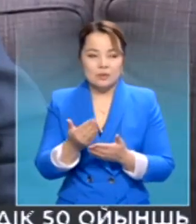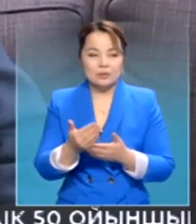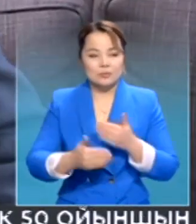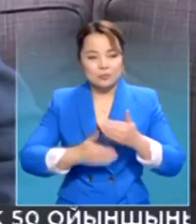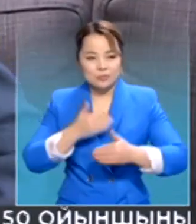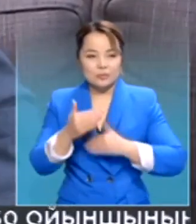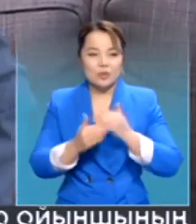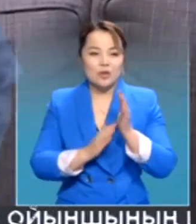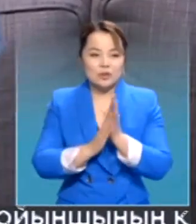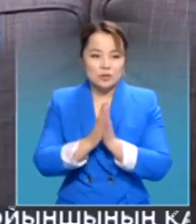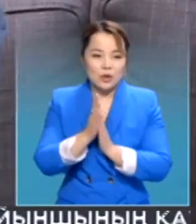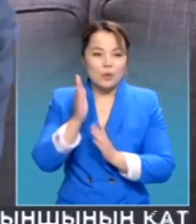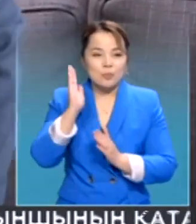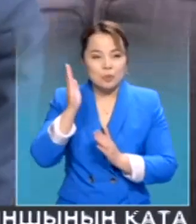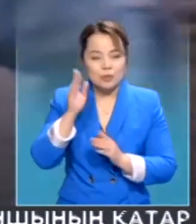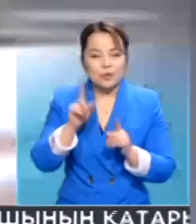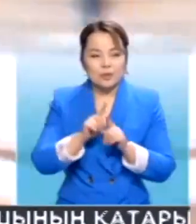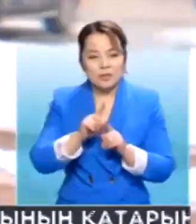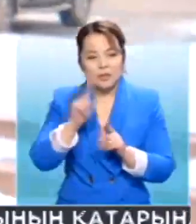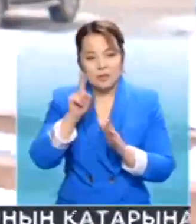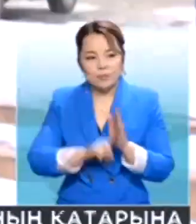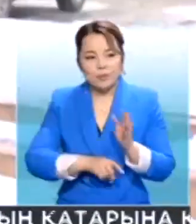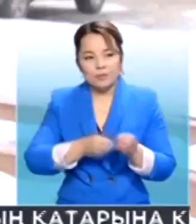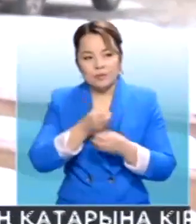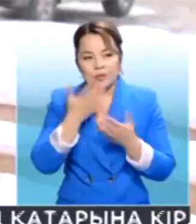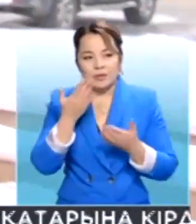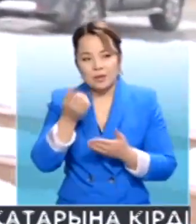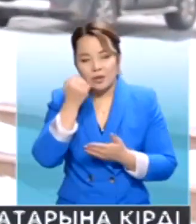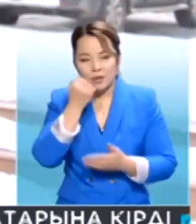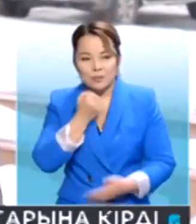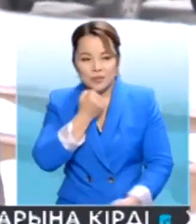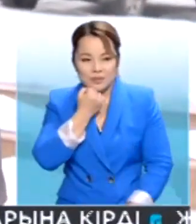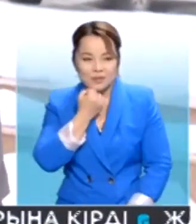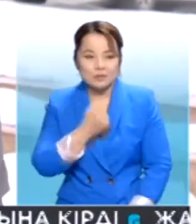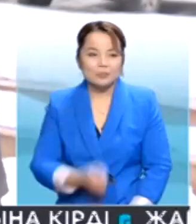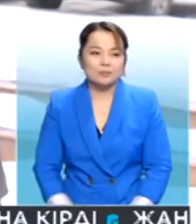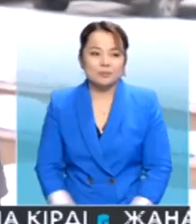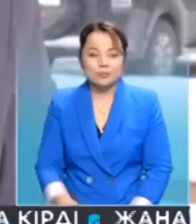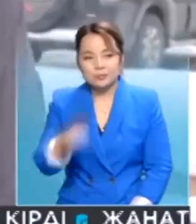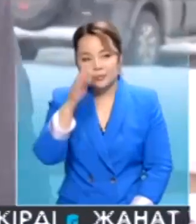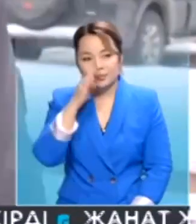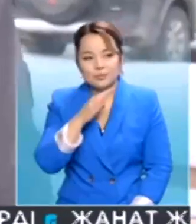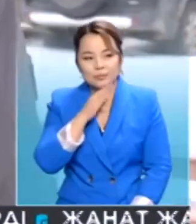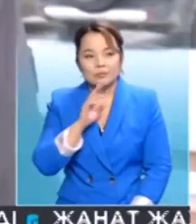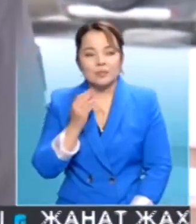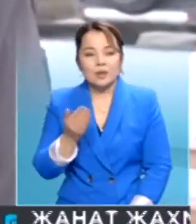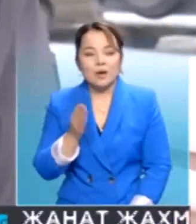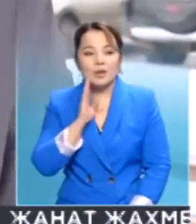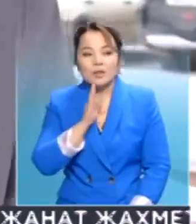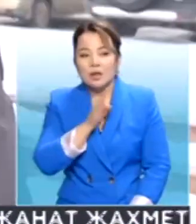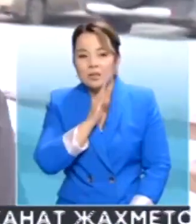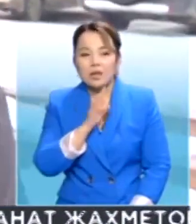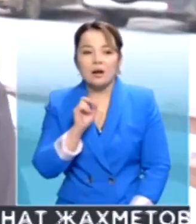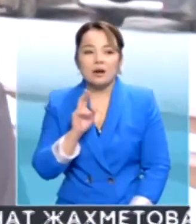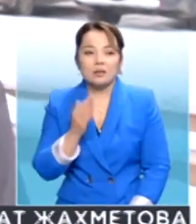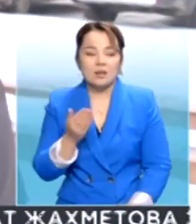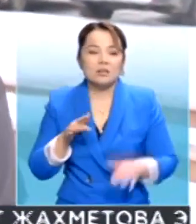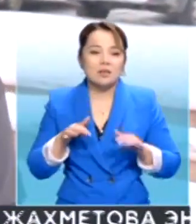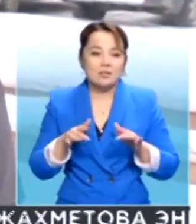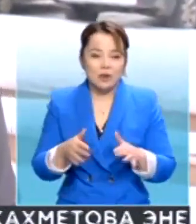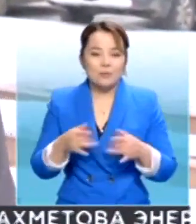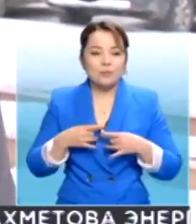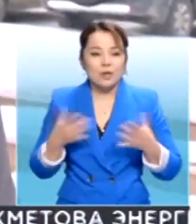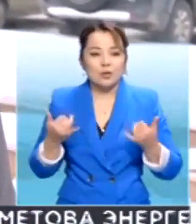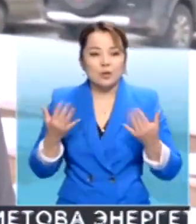құда қаласа, бейіктерден өрдеріп. Алло. Алло. Тәте, қалдарыңыз қалай? Жақсы, аман екен. Бүгін мерекеңіз